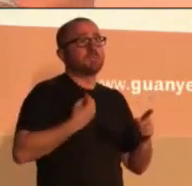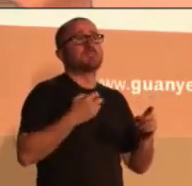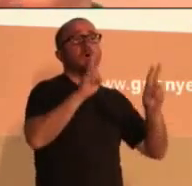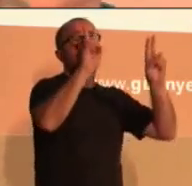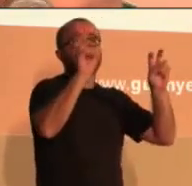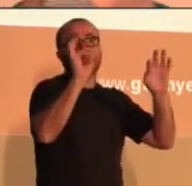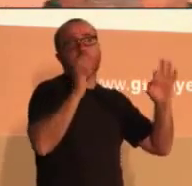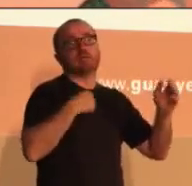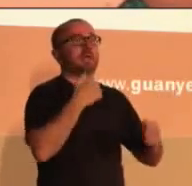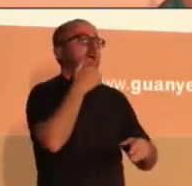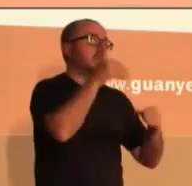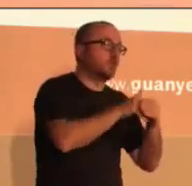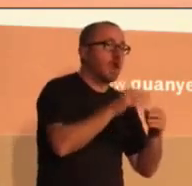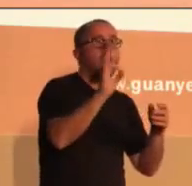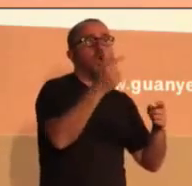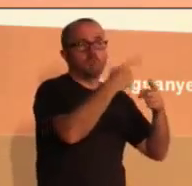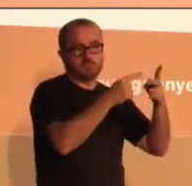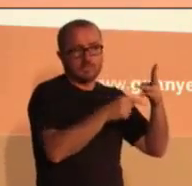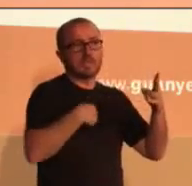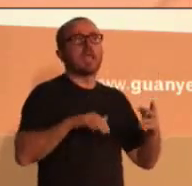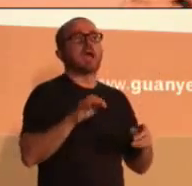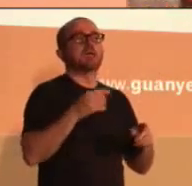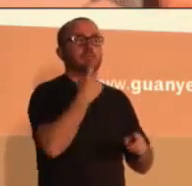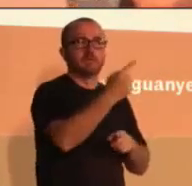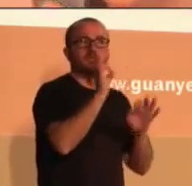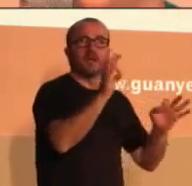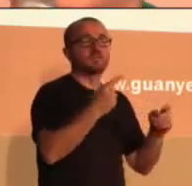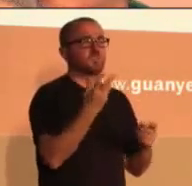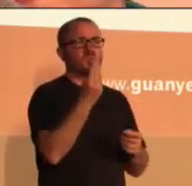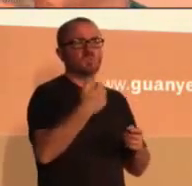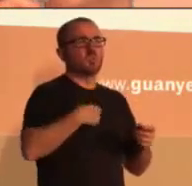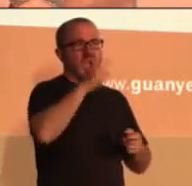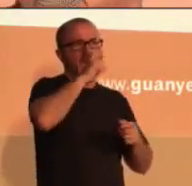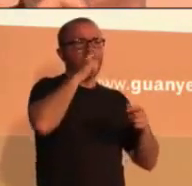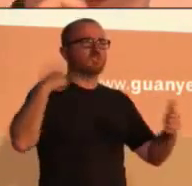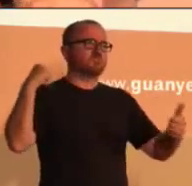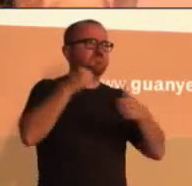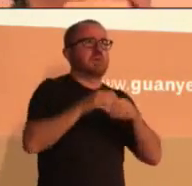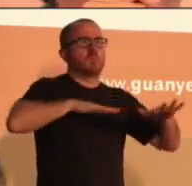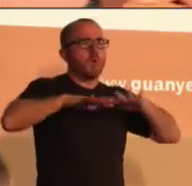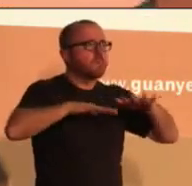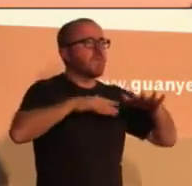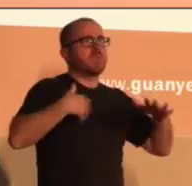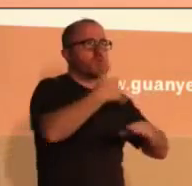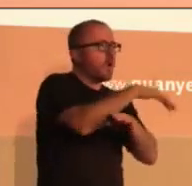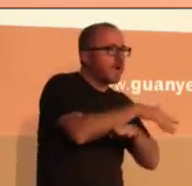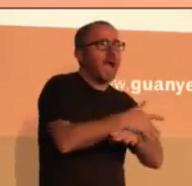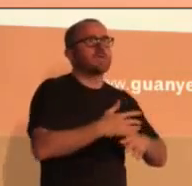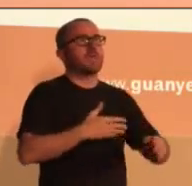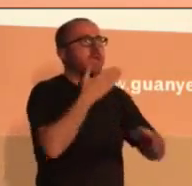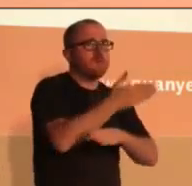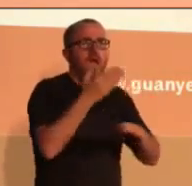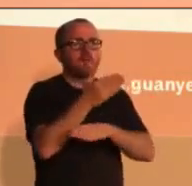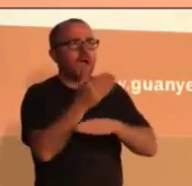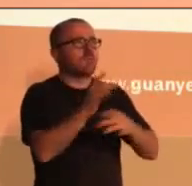electorals. Precisament perquè som gent, molta de nosaltres, que ja portem molts anys d'activisme a peu de carrer i sabem el que està en joc,